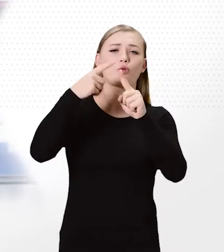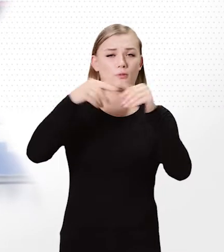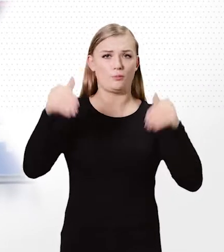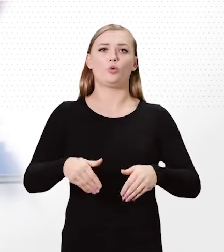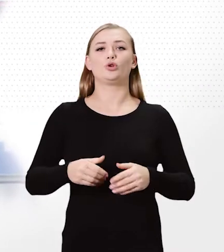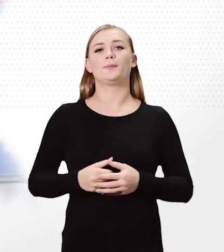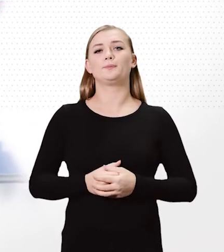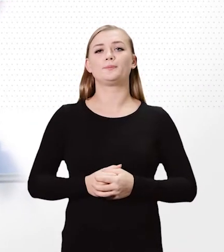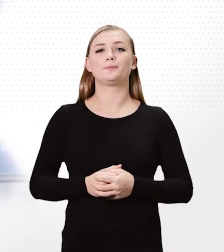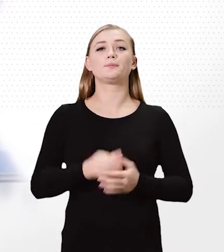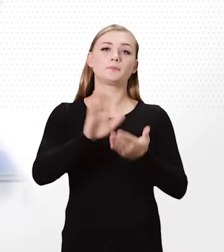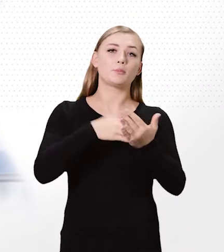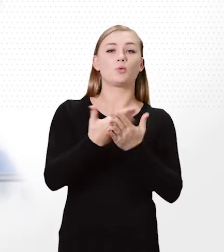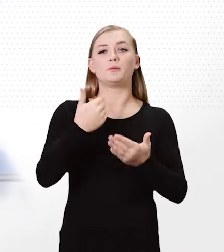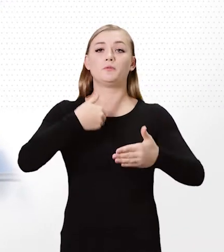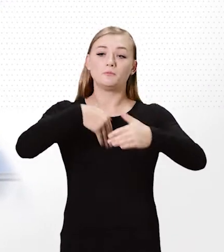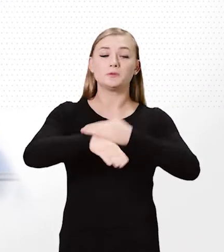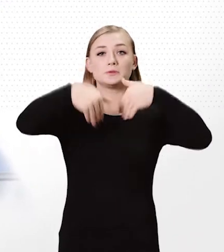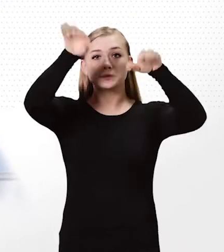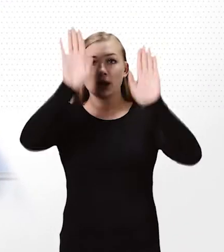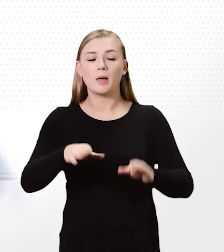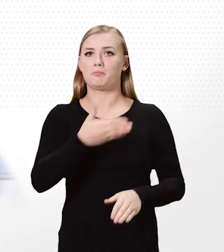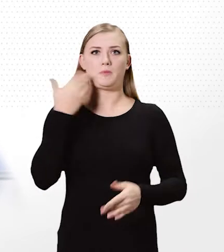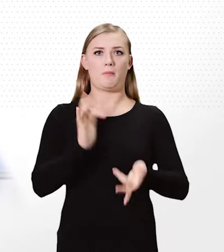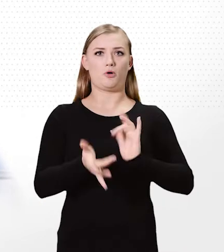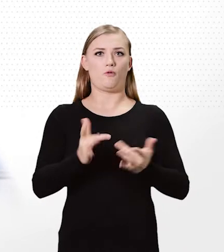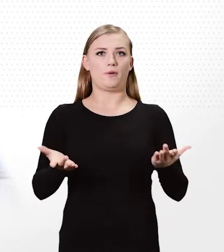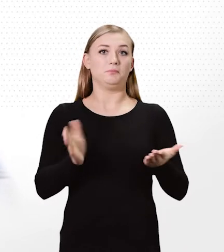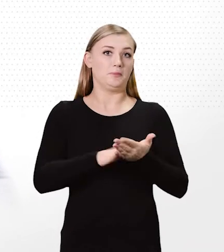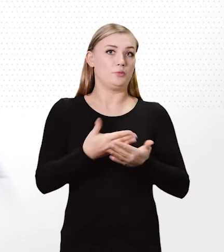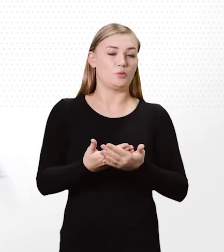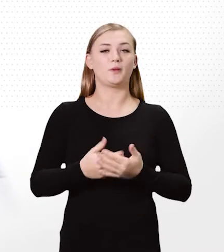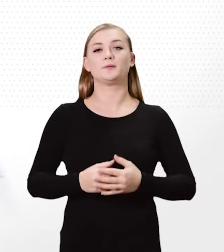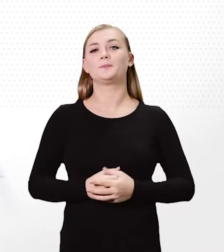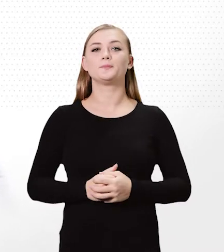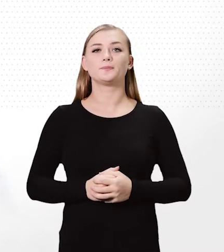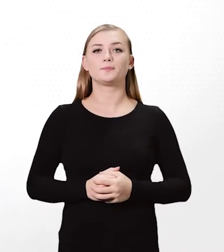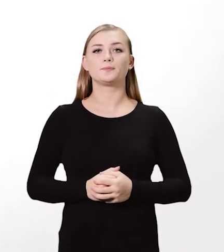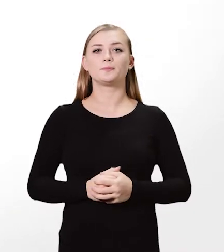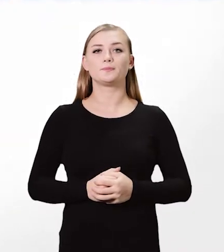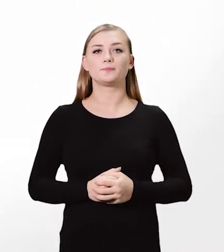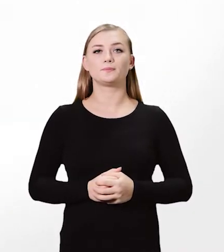miało miejsce. Przykładowo, wyszłam ze sklepu i nie ma roweru.